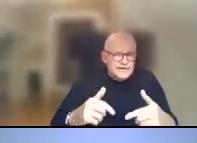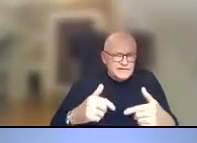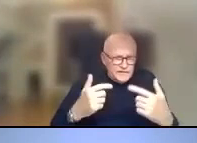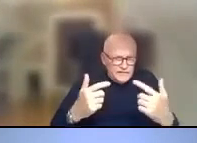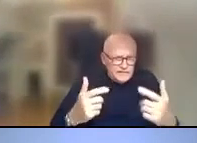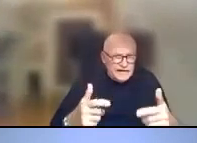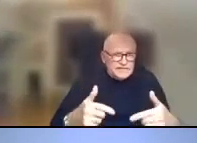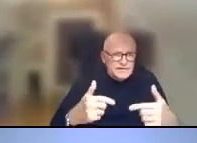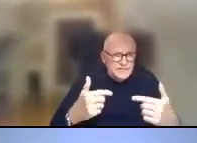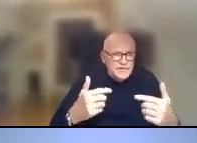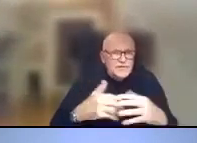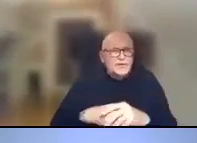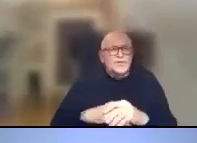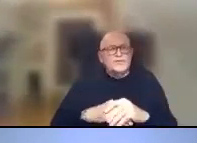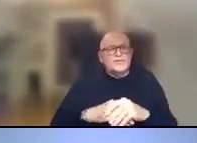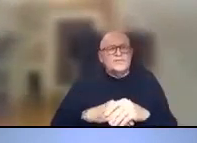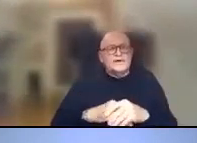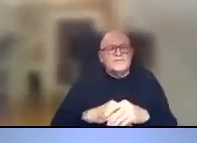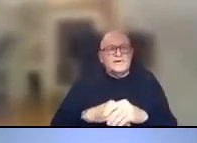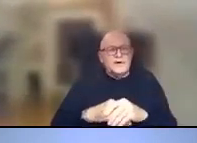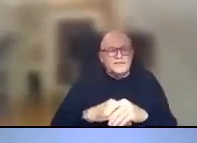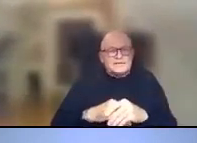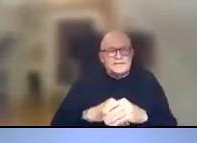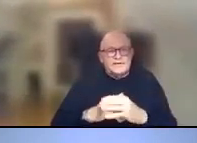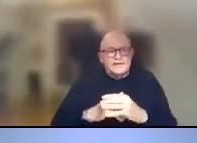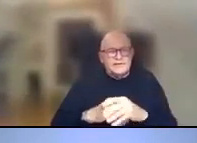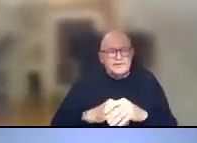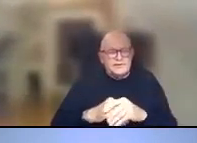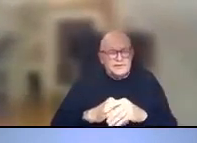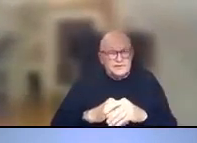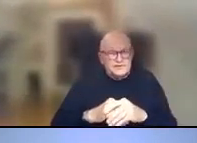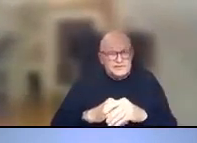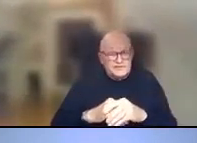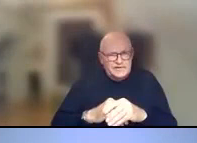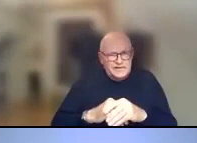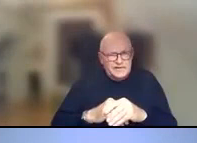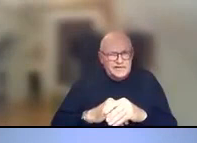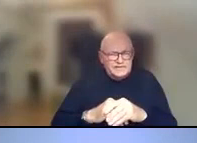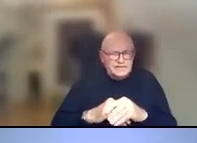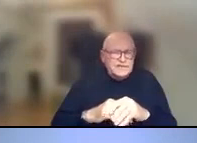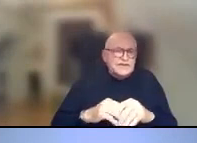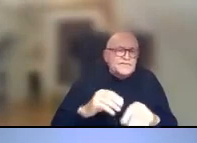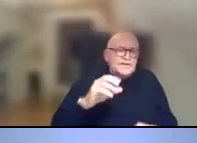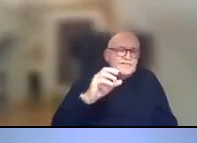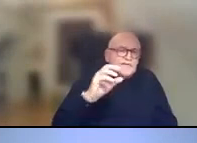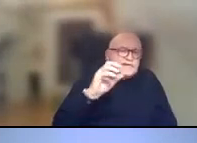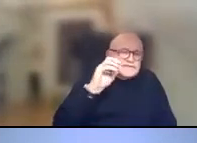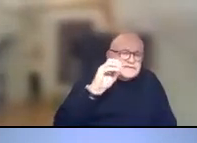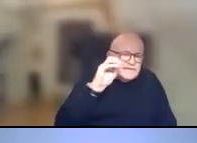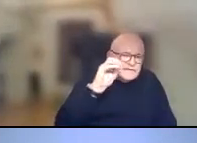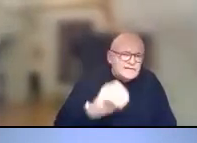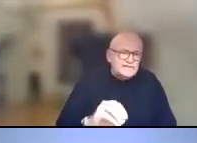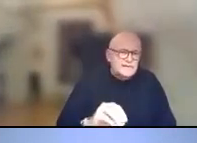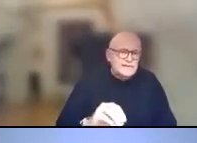Tötungsserien werden, weil wir achtsam und weil wir aufmerksam reagieren, dann ist viel erreicht. Wir werden